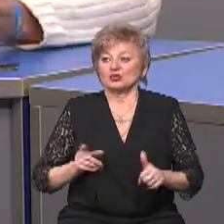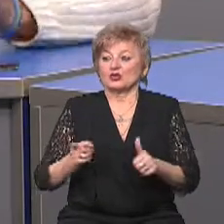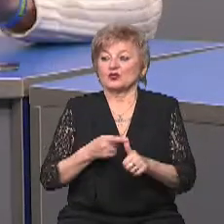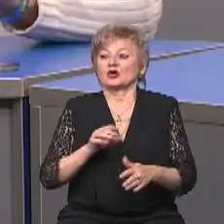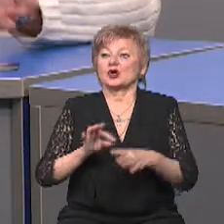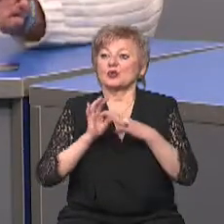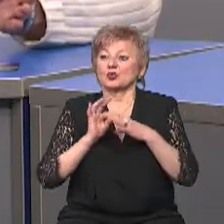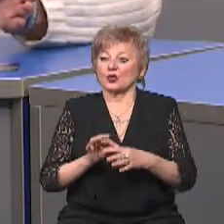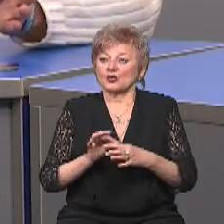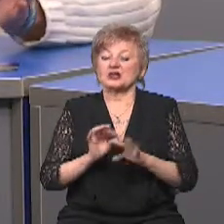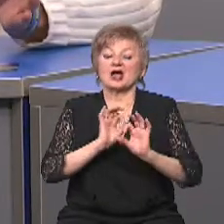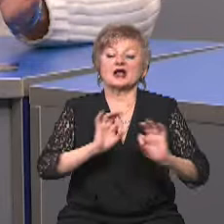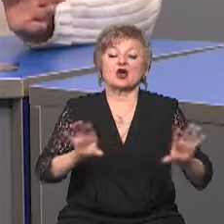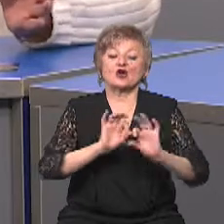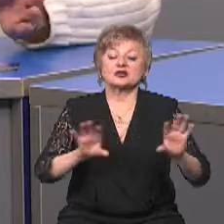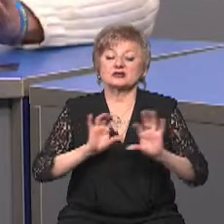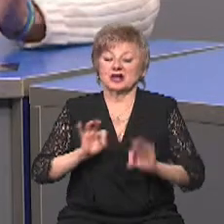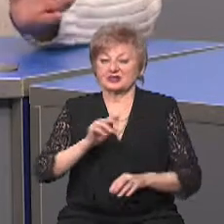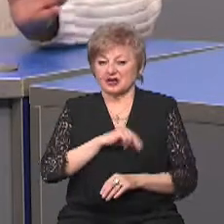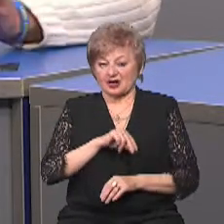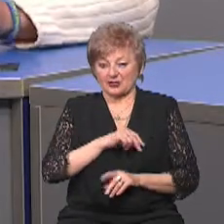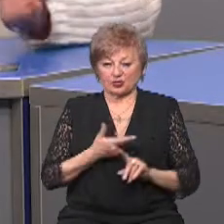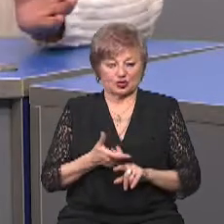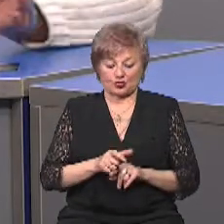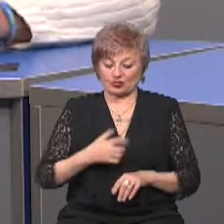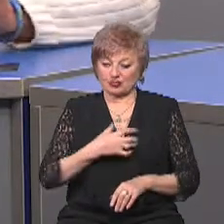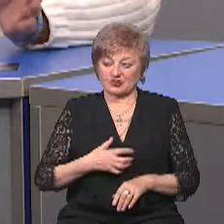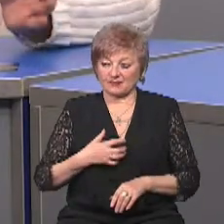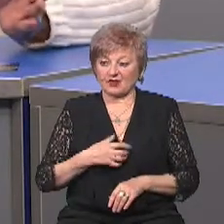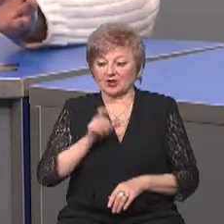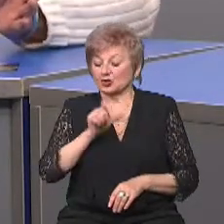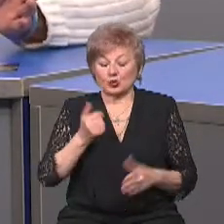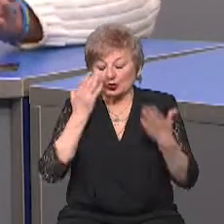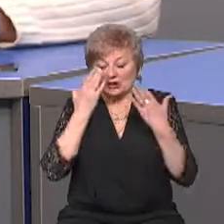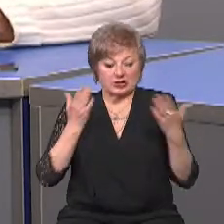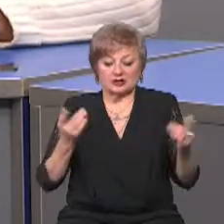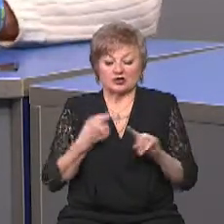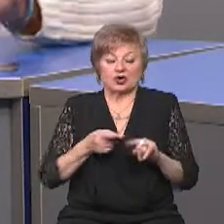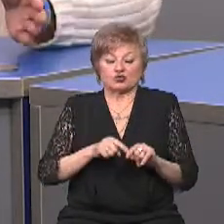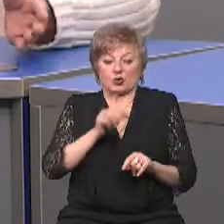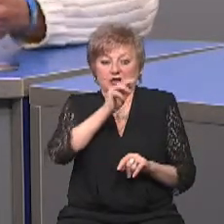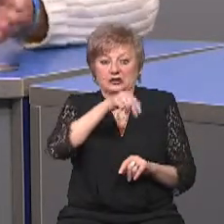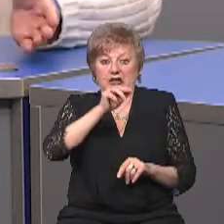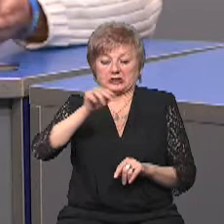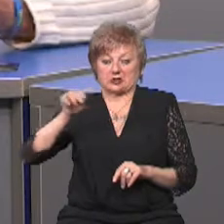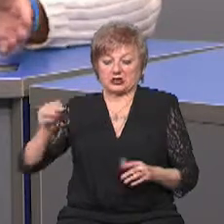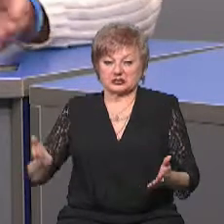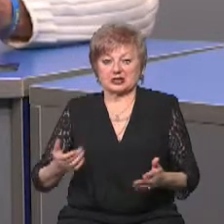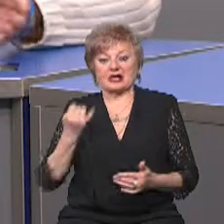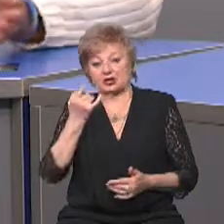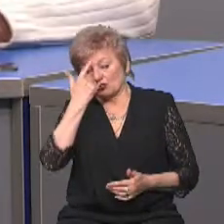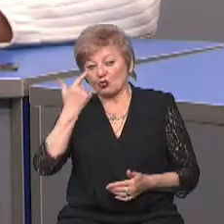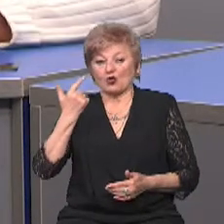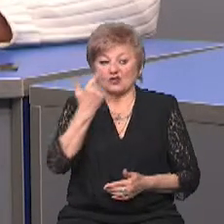проводити інформаційну роз'яснювальну роботу, що дуже важливо, бо багато людей просто не знають, що ці за написи, і повідомляти